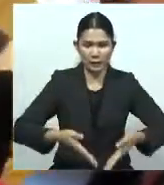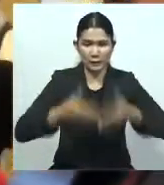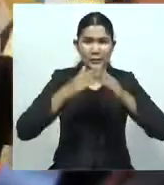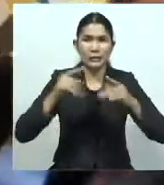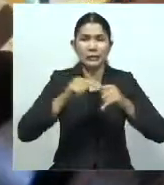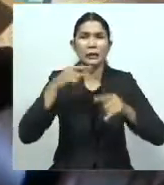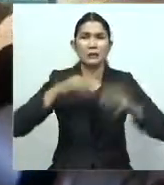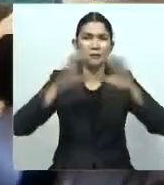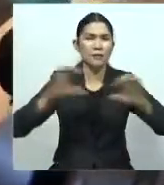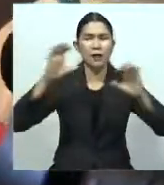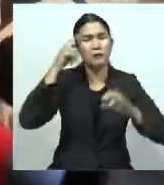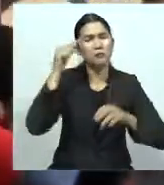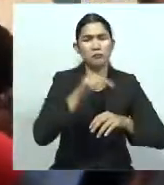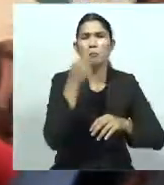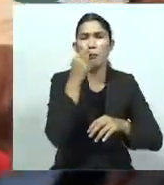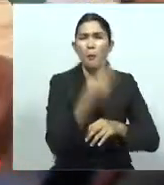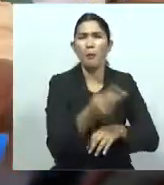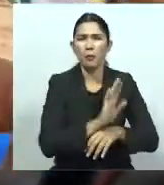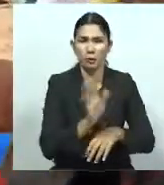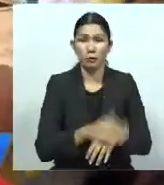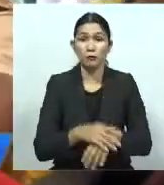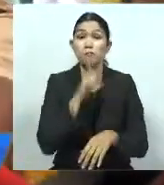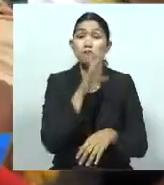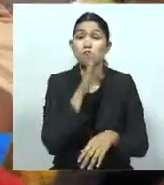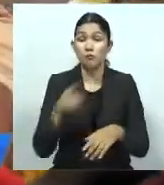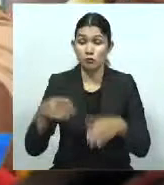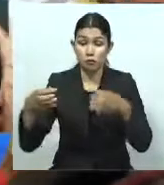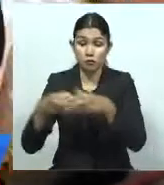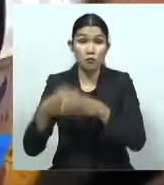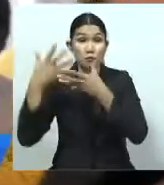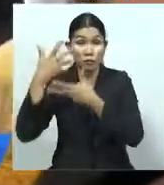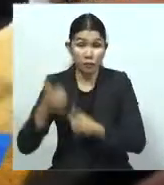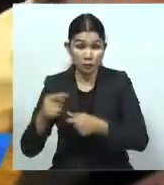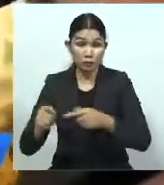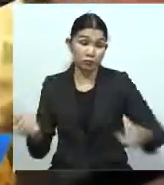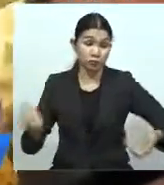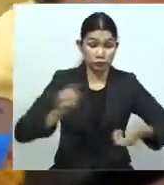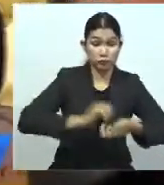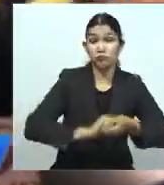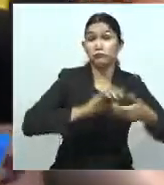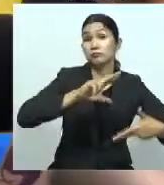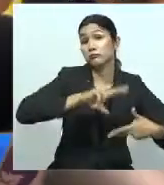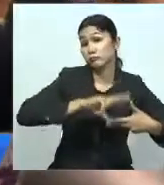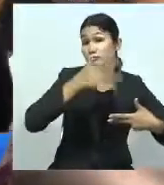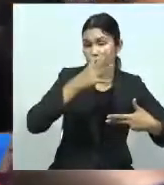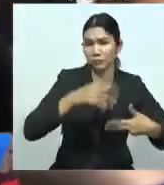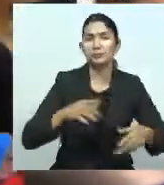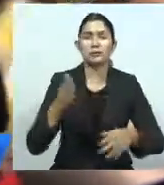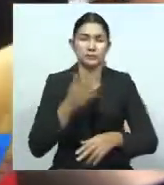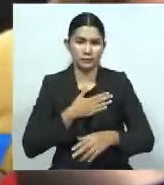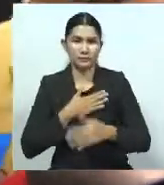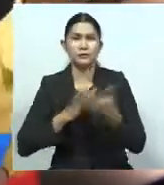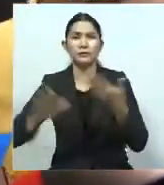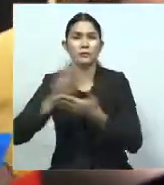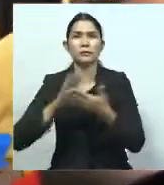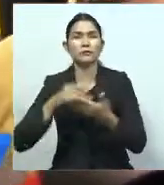การเมืองพร้อมระบุด้วยว่าหากพรรคประชาธิปัตย์ไม่เข้าร่วมรัฐบาลกับพรรคพลังประชารัฐพรรคภูมิใจไทยก็